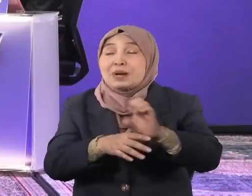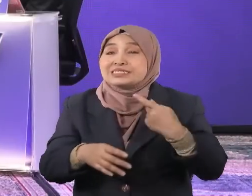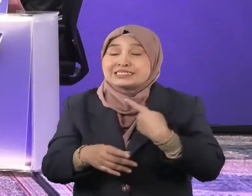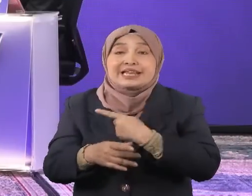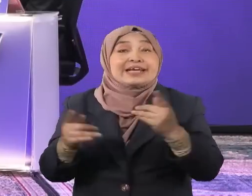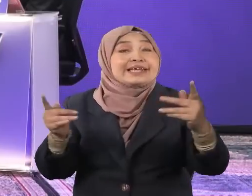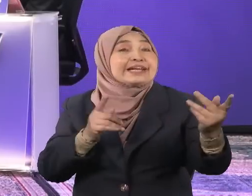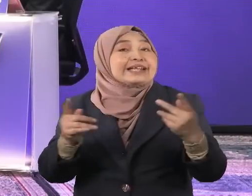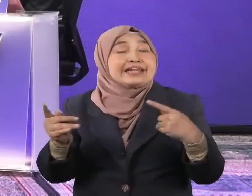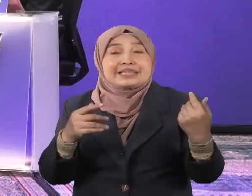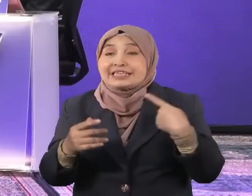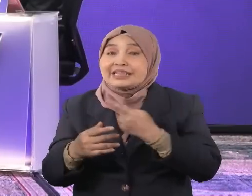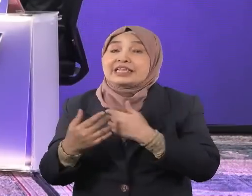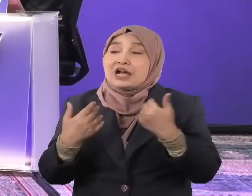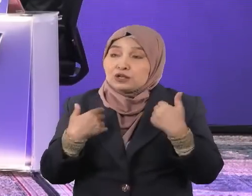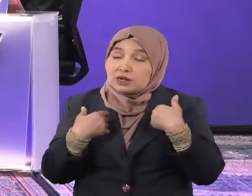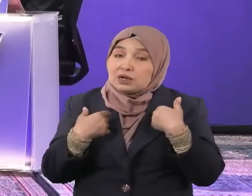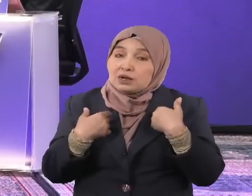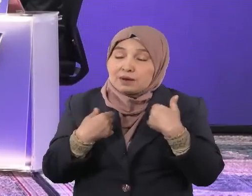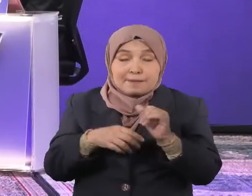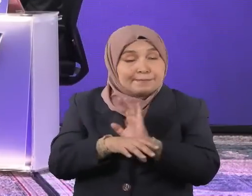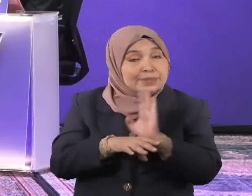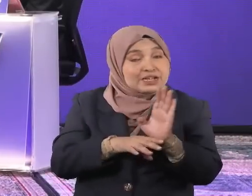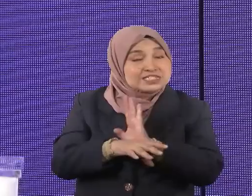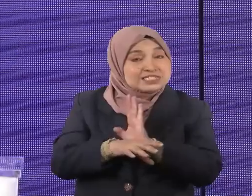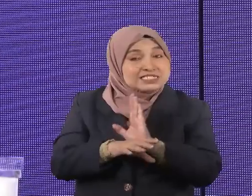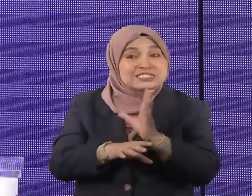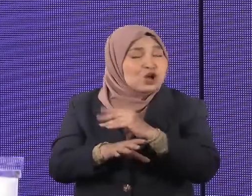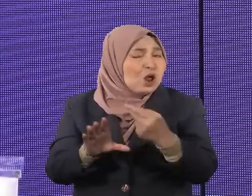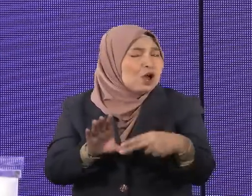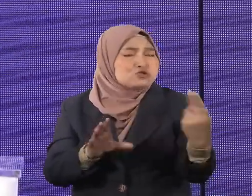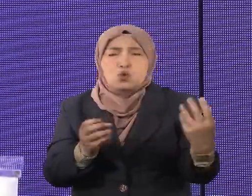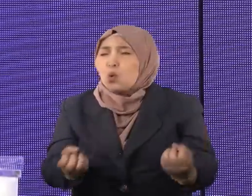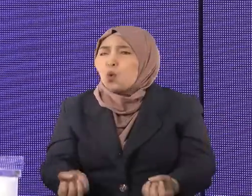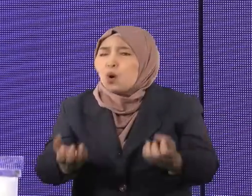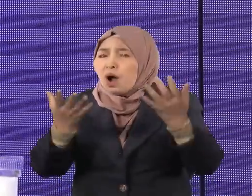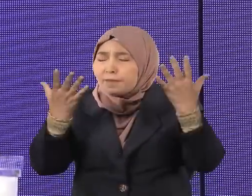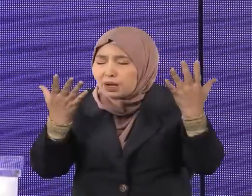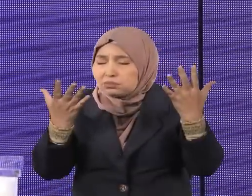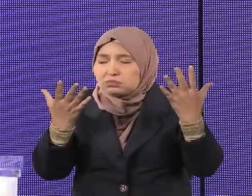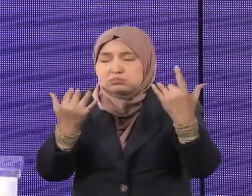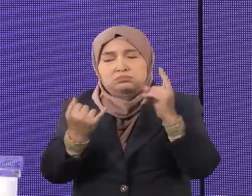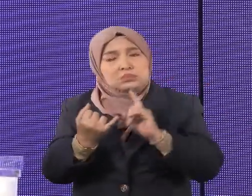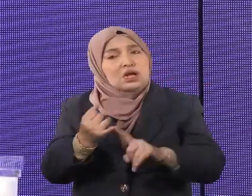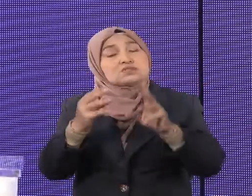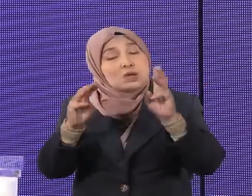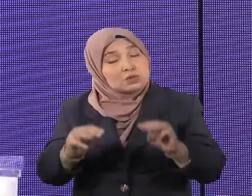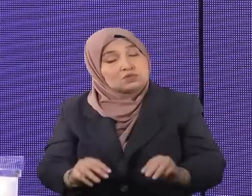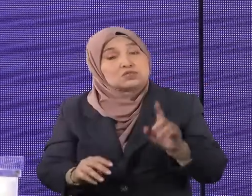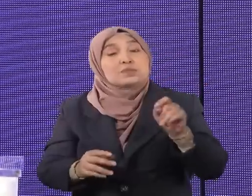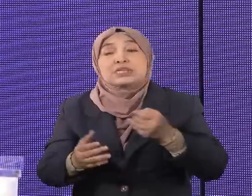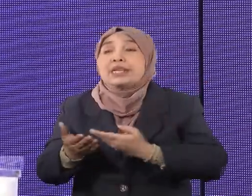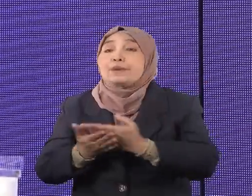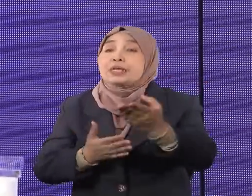juga ada bisnes dan juga hasil yang banyak itu. Kesimpulannya manusia akhirnya dia mesti nak beli